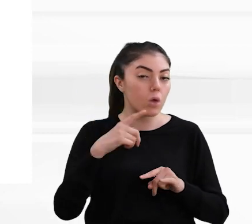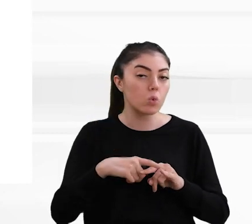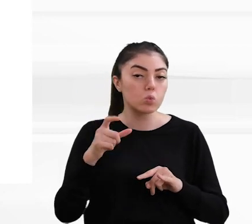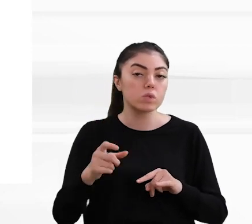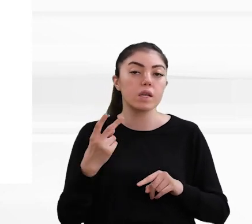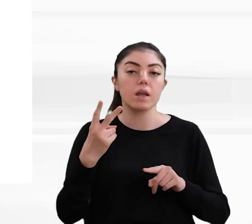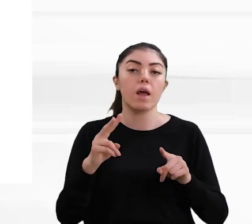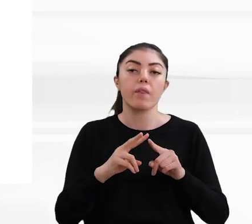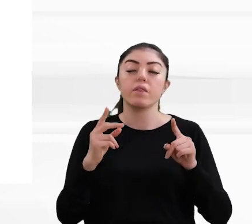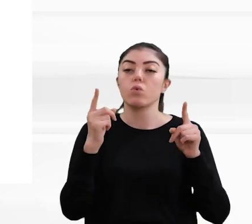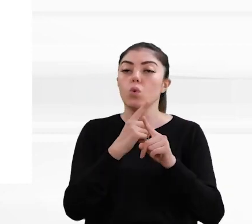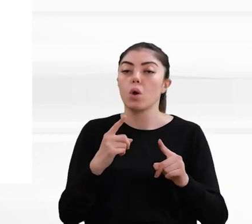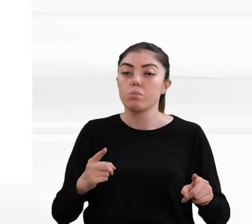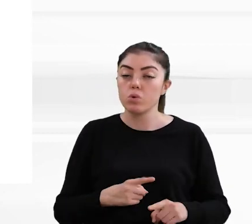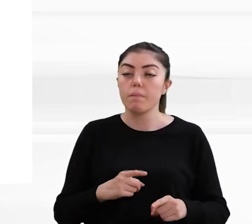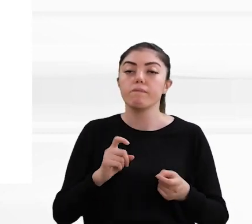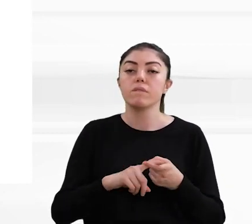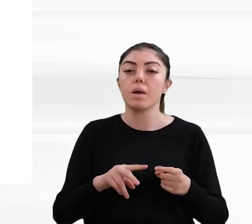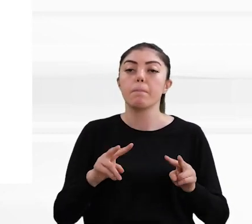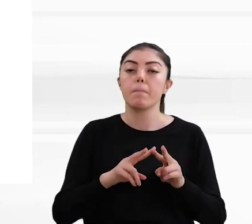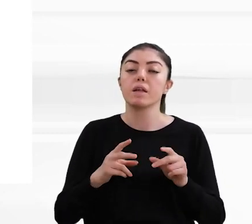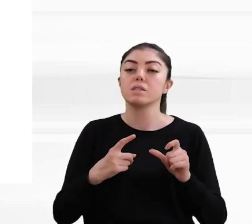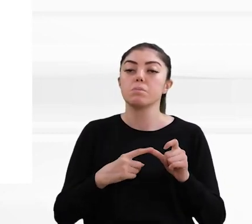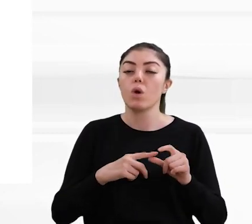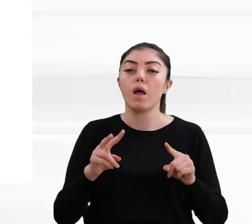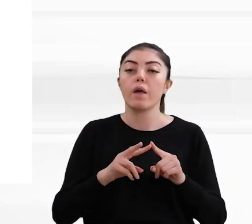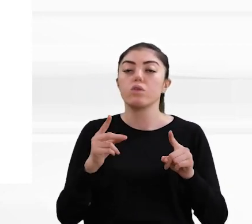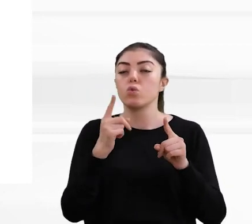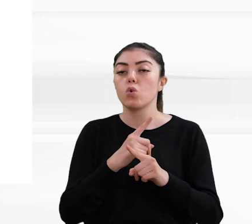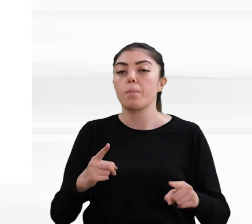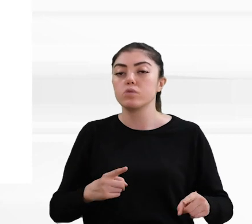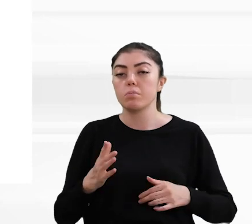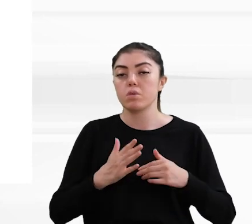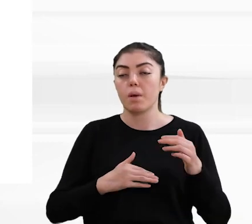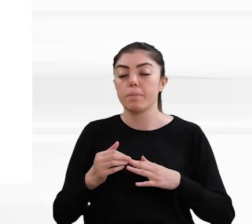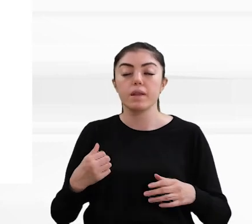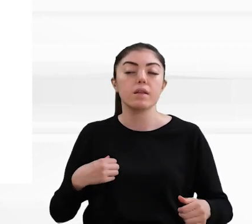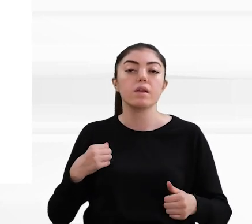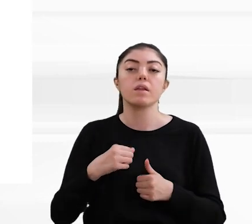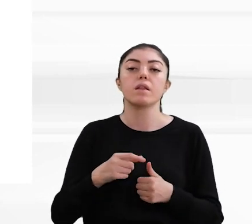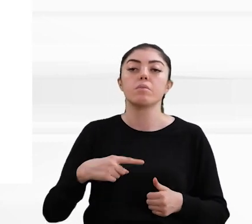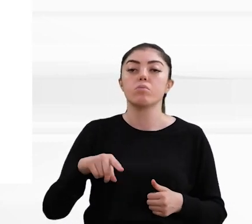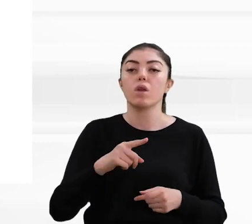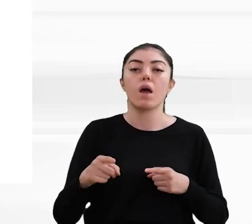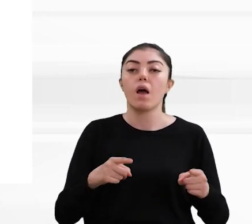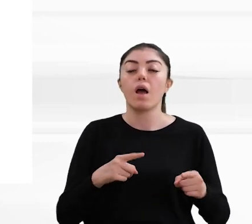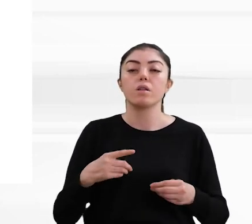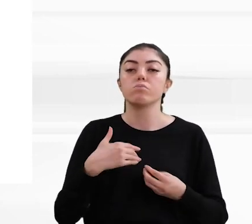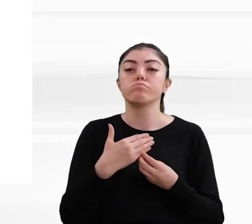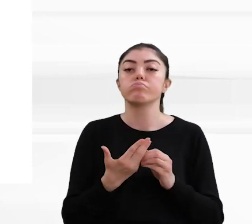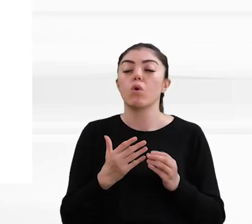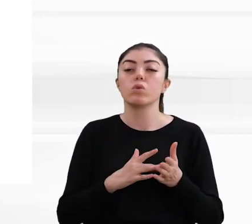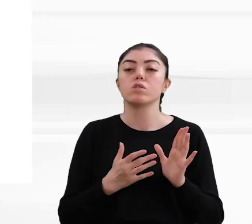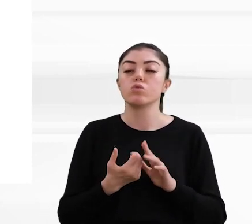için en kromozomlu yapıdır ve megaspor en kromozom yapılır yine yine burada hangi